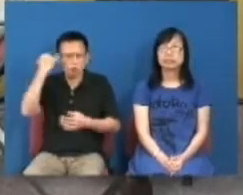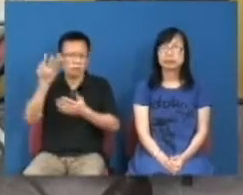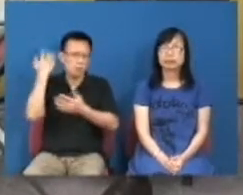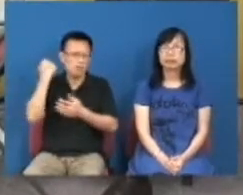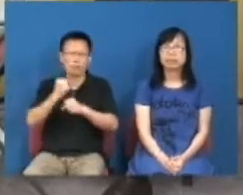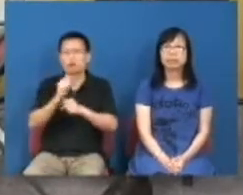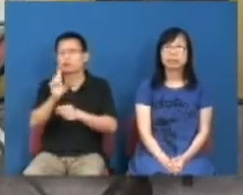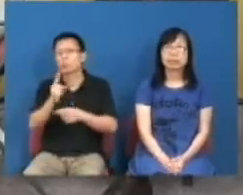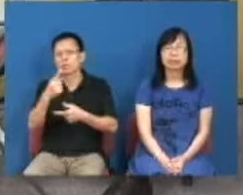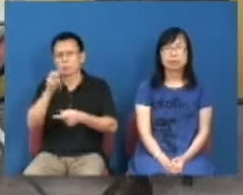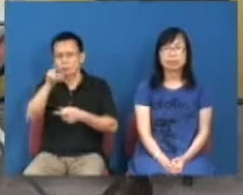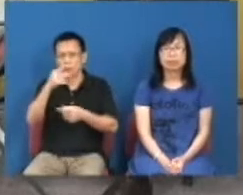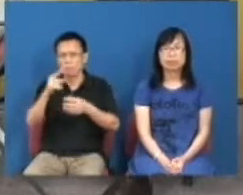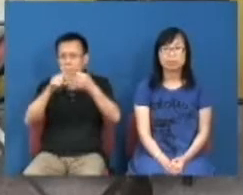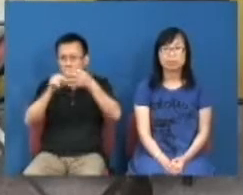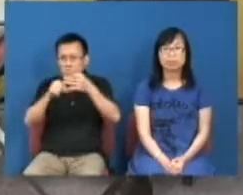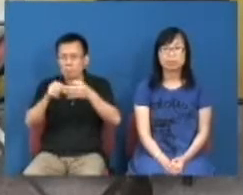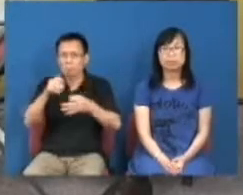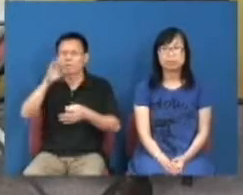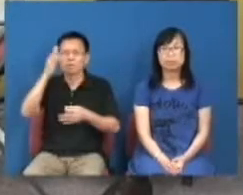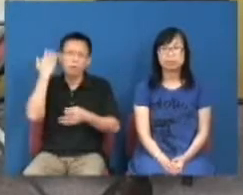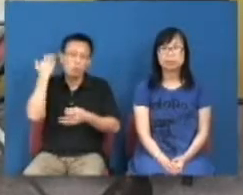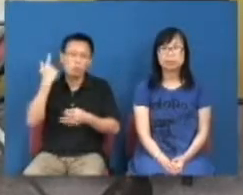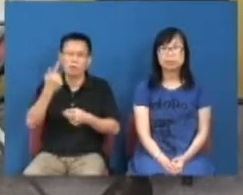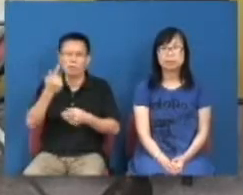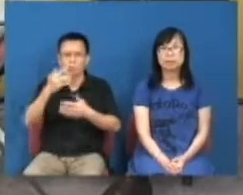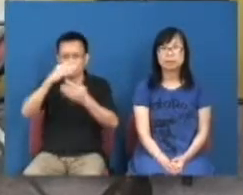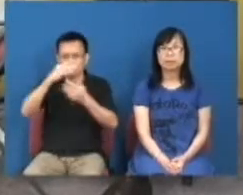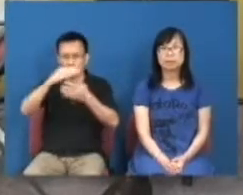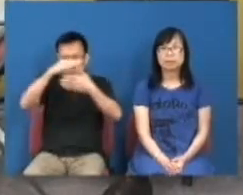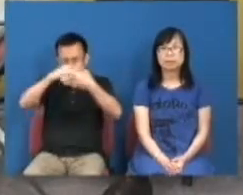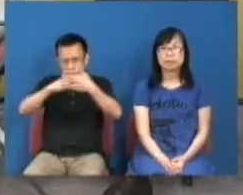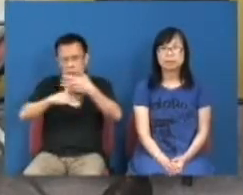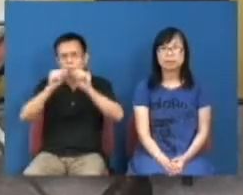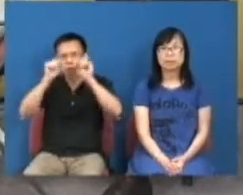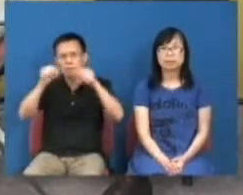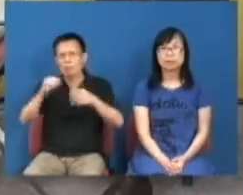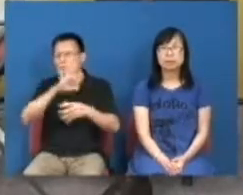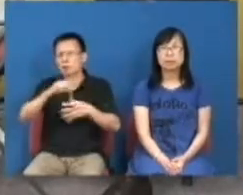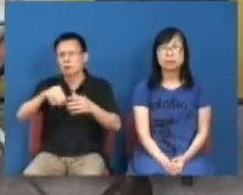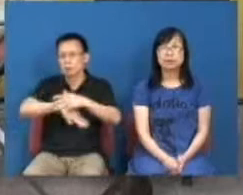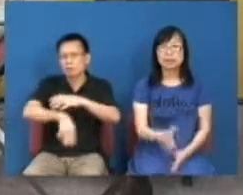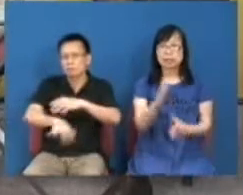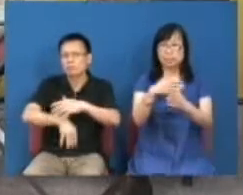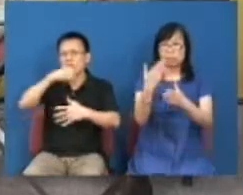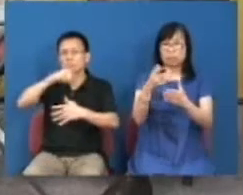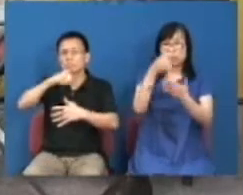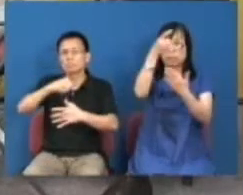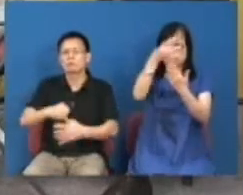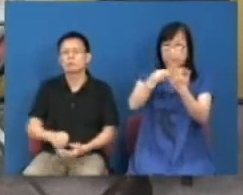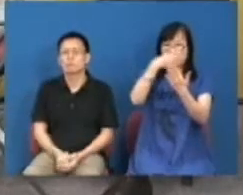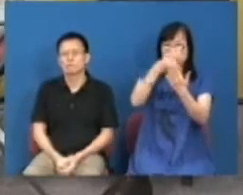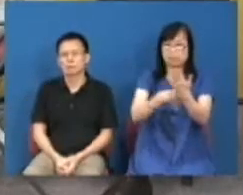名啊、見背景啊咁，咁呢個制度問題，唔係話抽籤咁派去嘅，唔係係咪？ 因為成個 list of 嗰